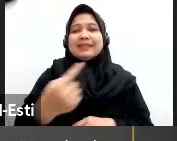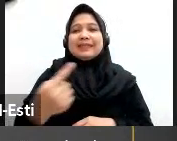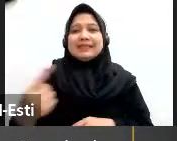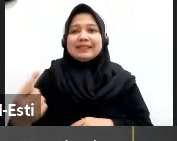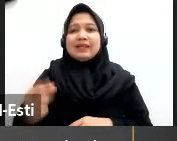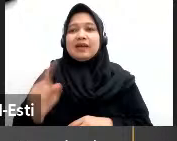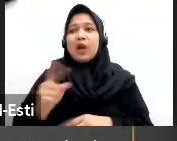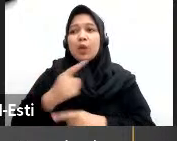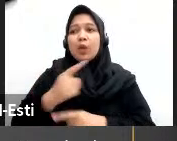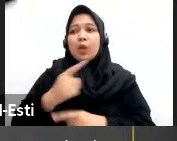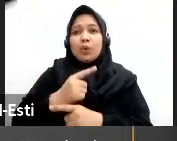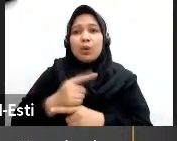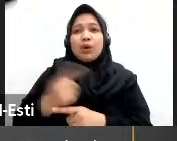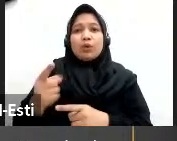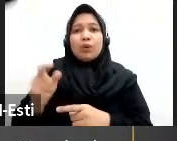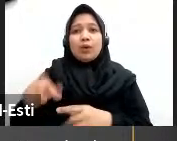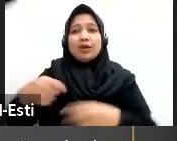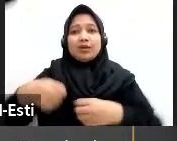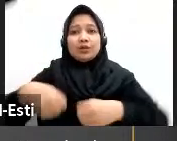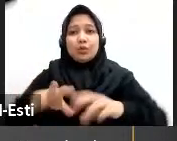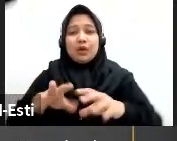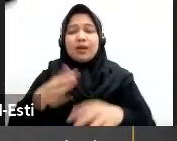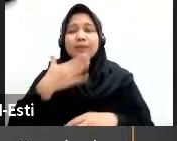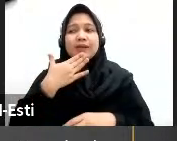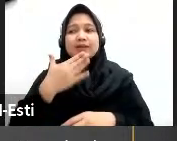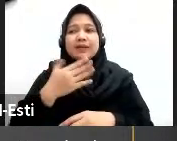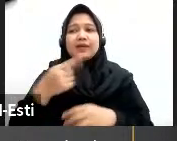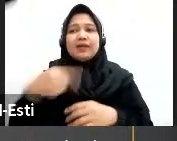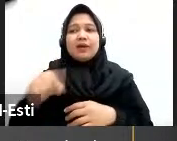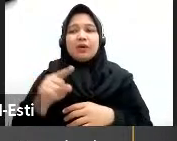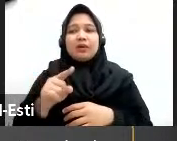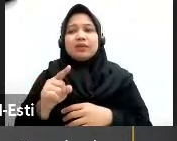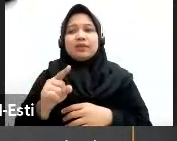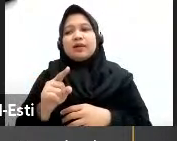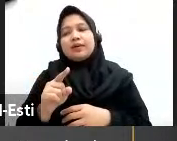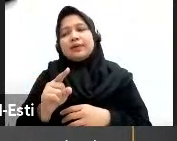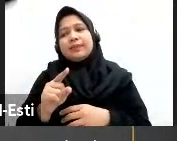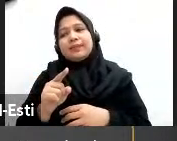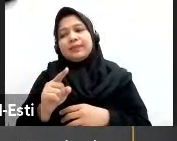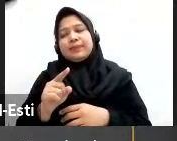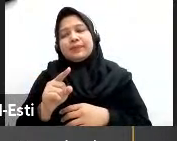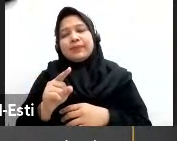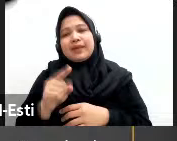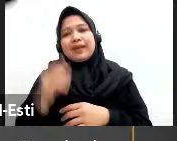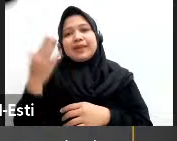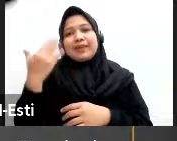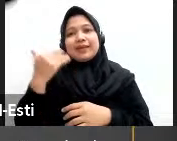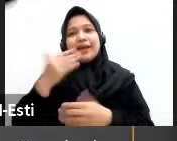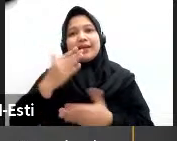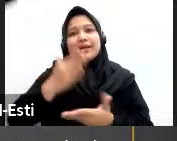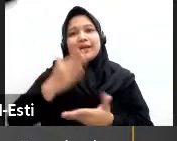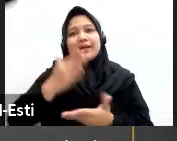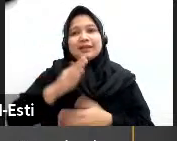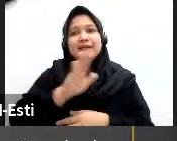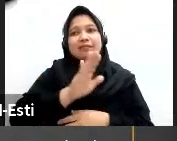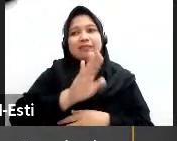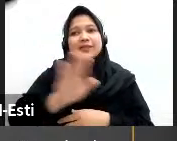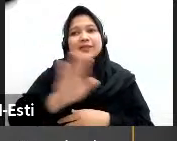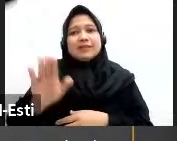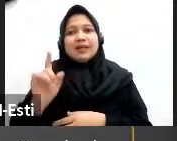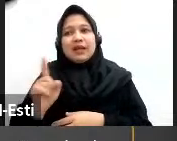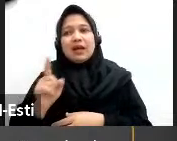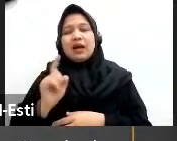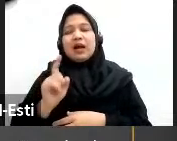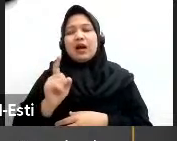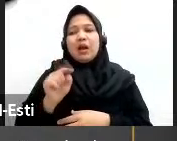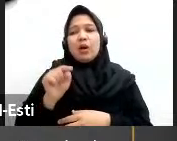merchant atau seller biasanya memang melalui apa namanya Ati ada batasan masing-masing ya Misalnya kalau memang